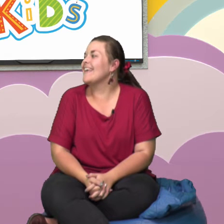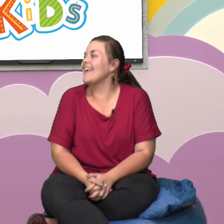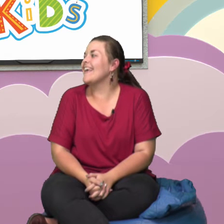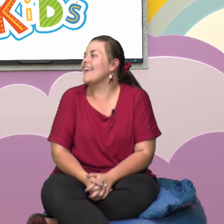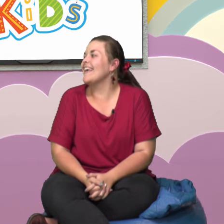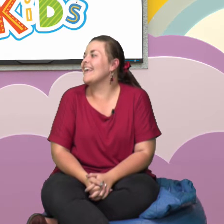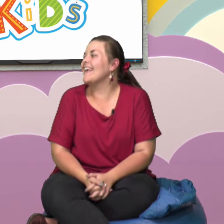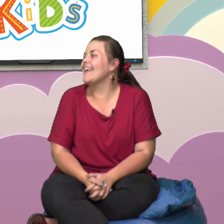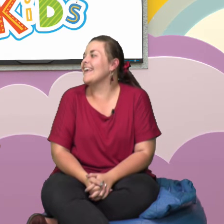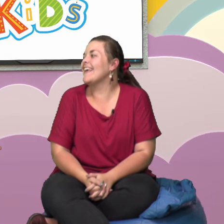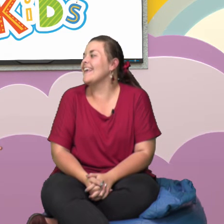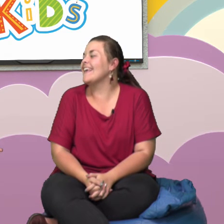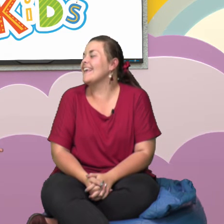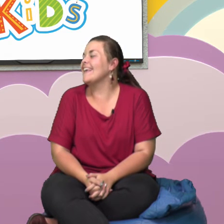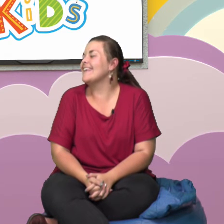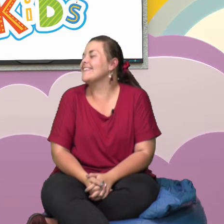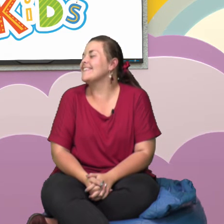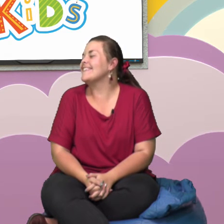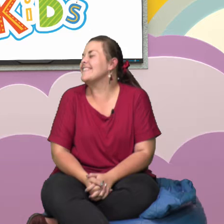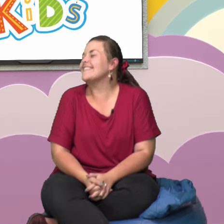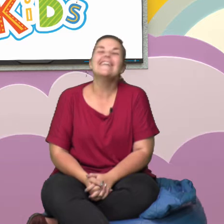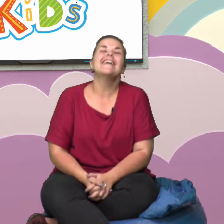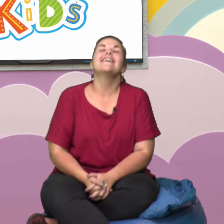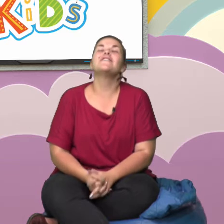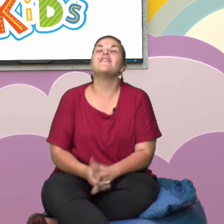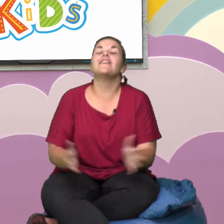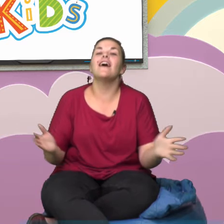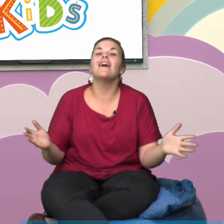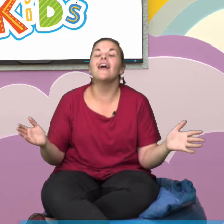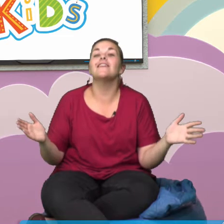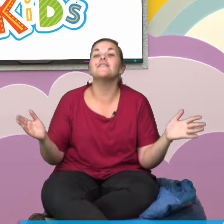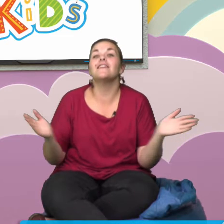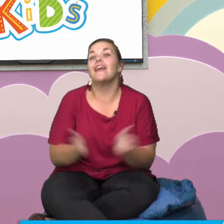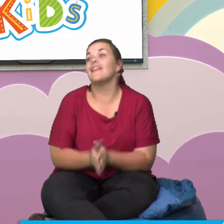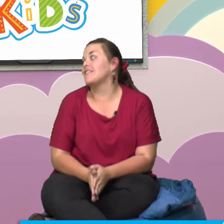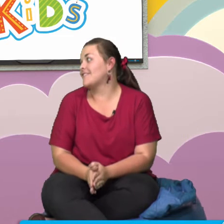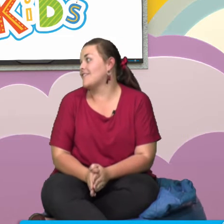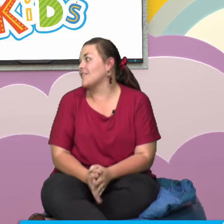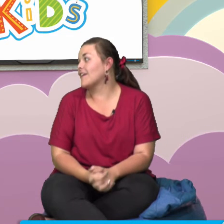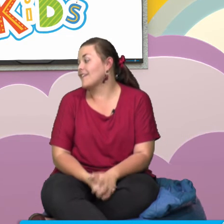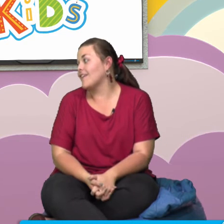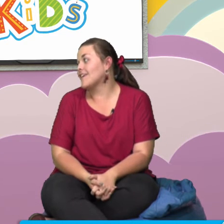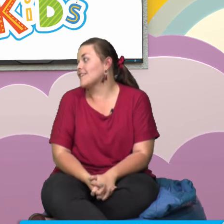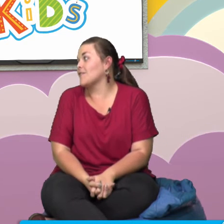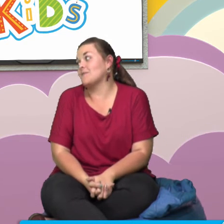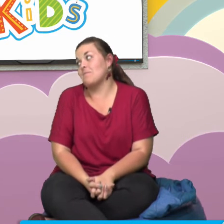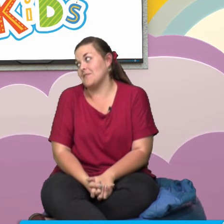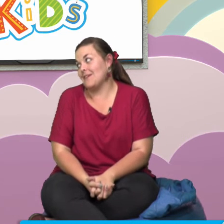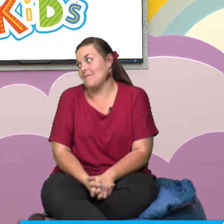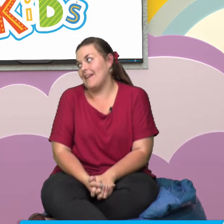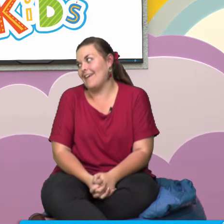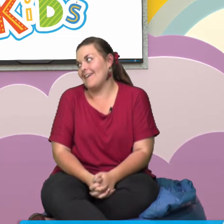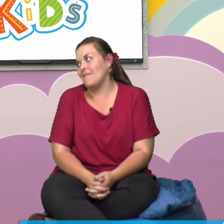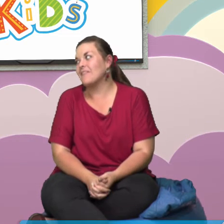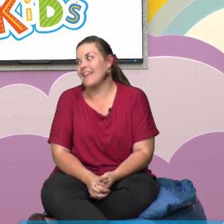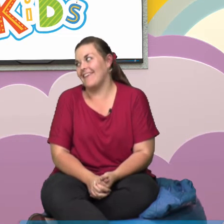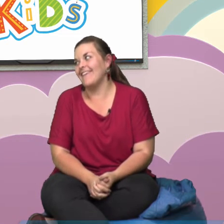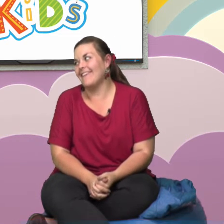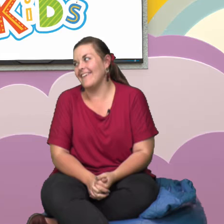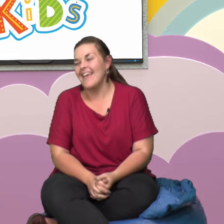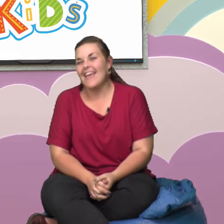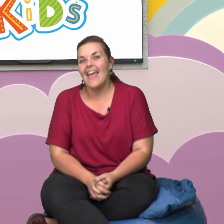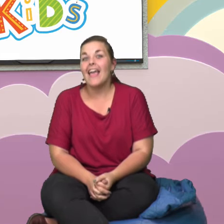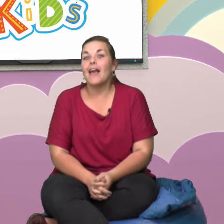So Marisel, oor wat praat ons vandag? So vandag gaan alles oor televisie wat ook deel is van ons plaaslike media.